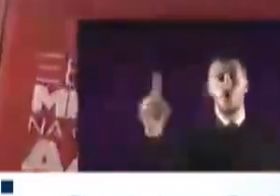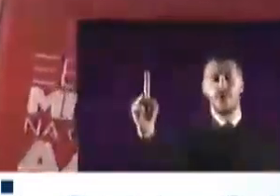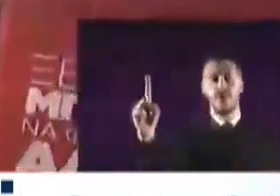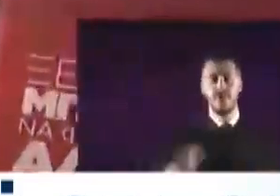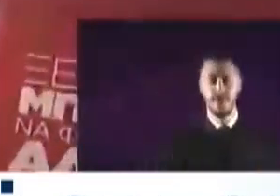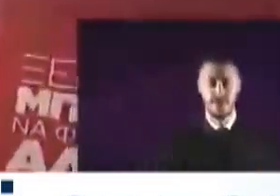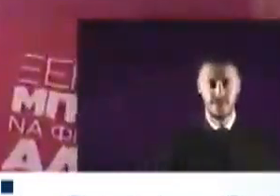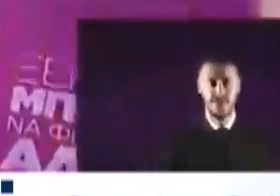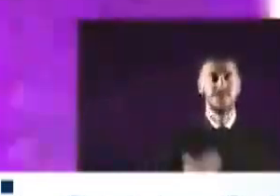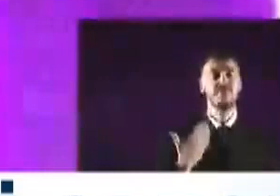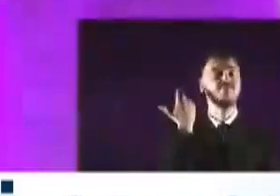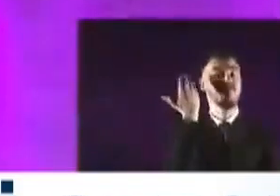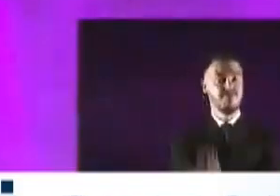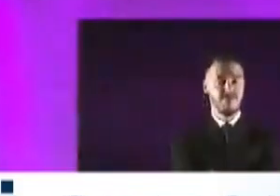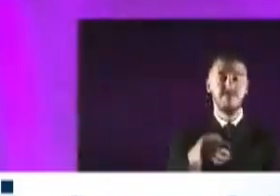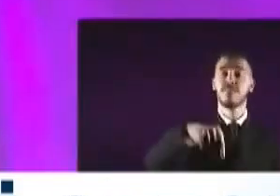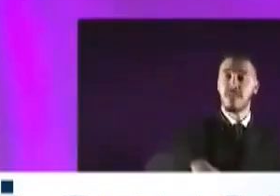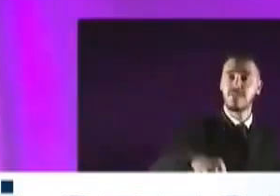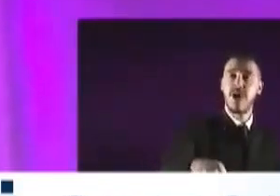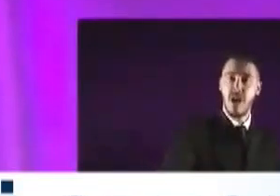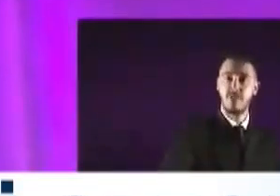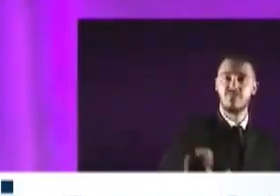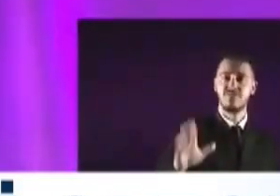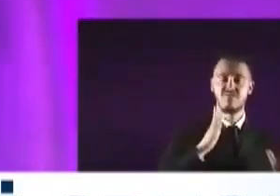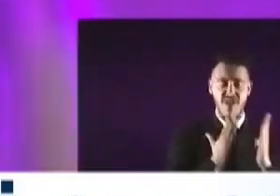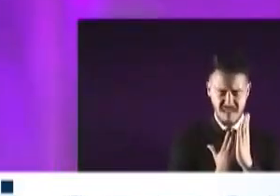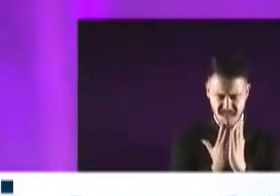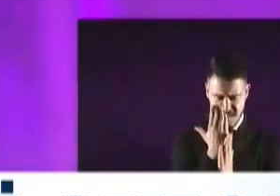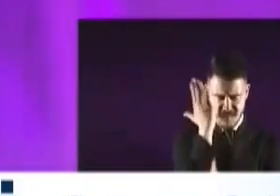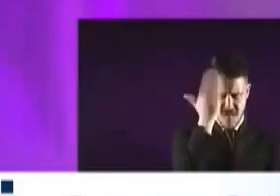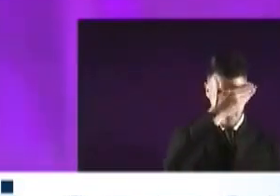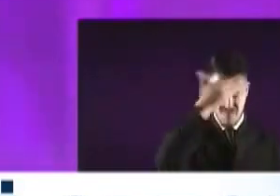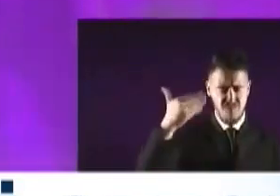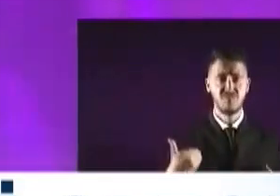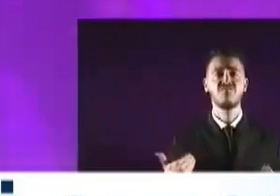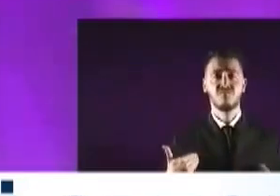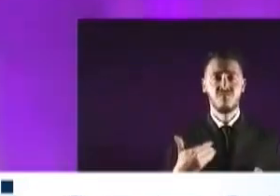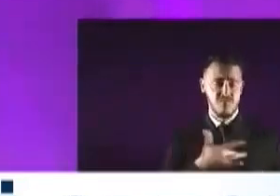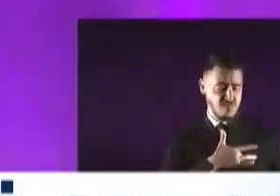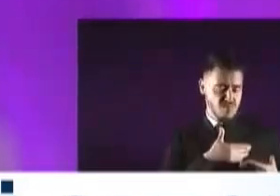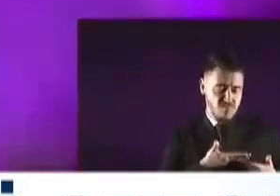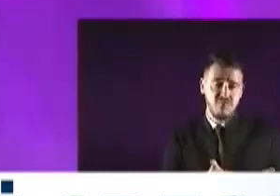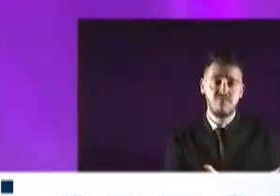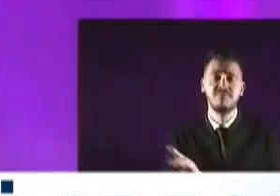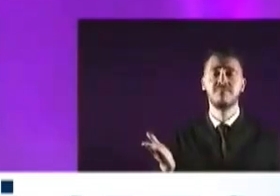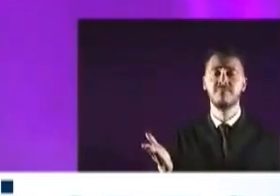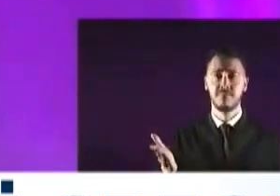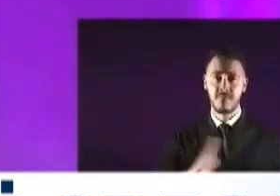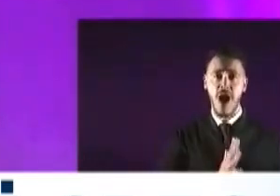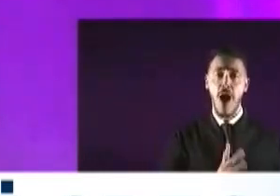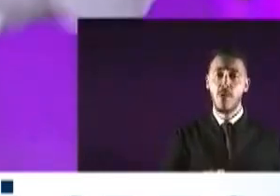në ardhshme dhe u bëri thirrje partive të tjera të jenë të hapura për negociata. Από τον ελληνικό